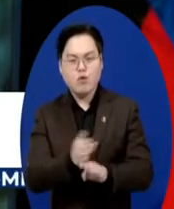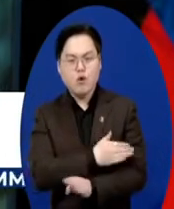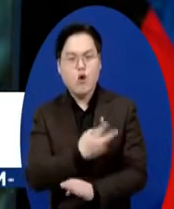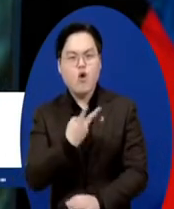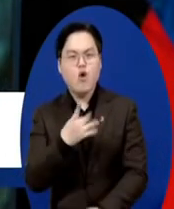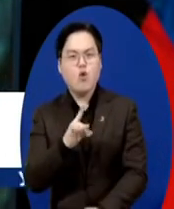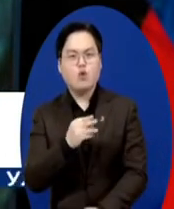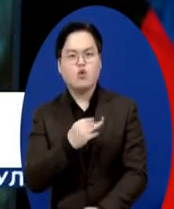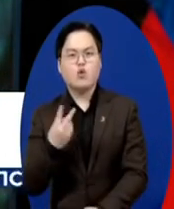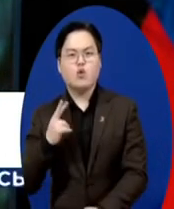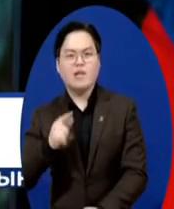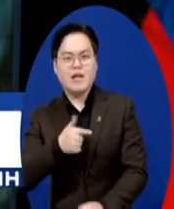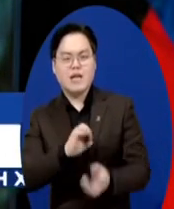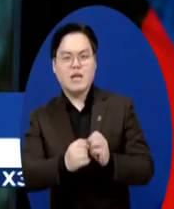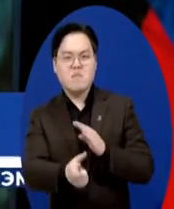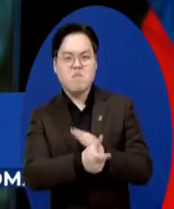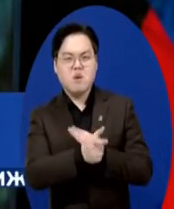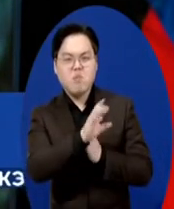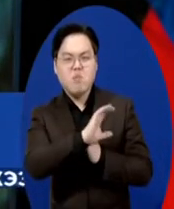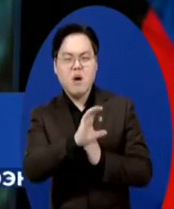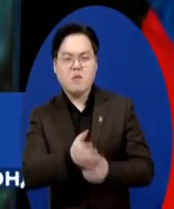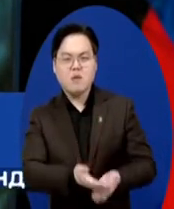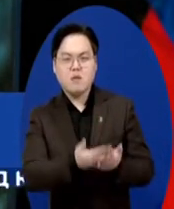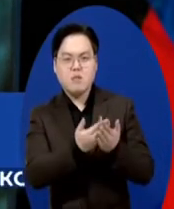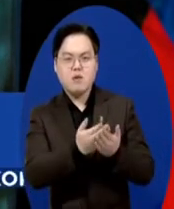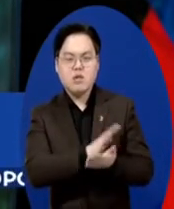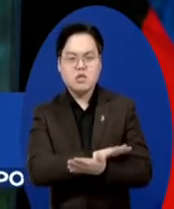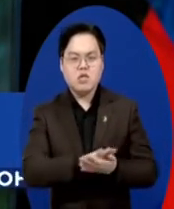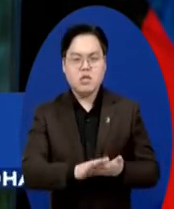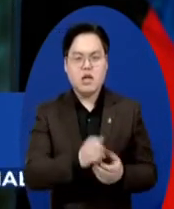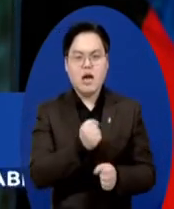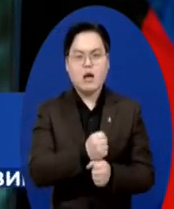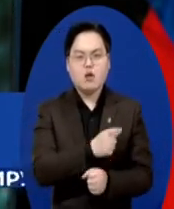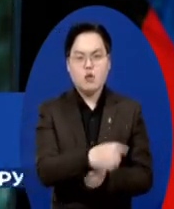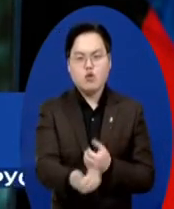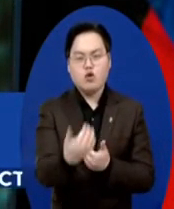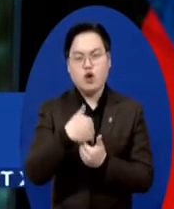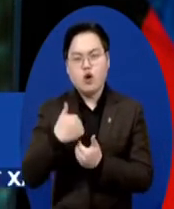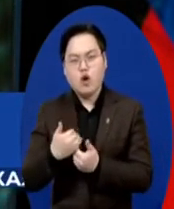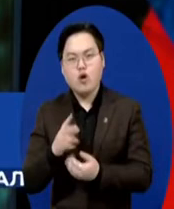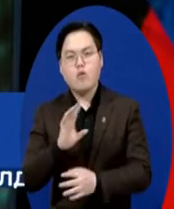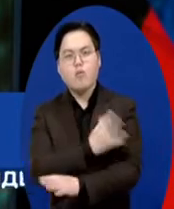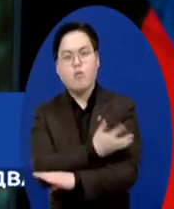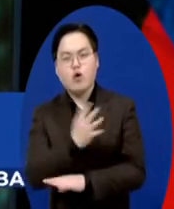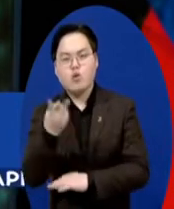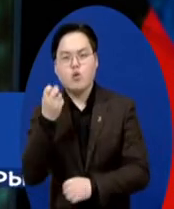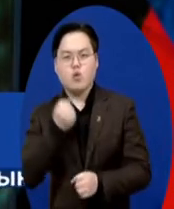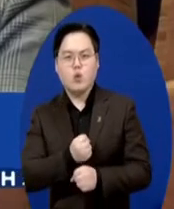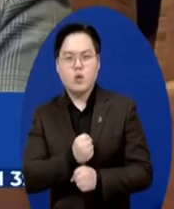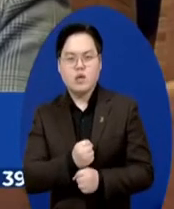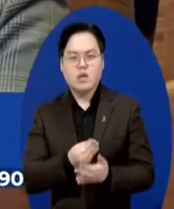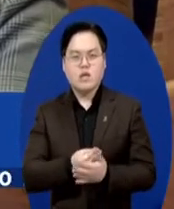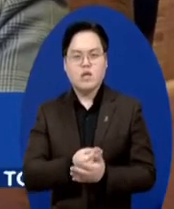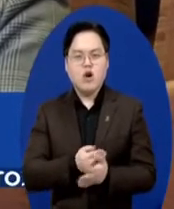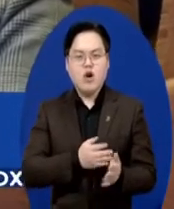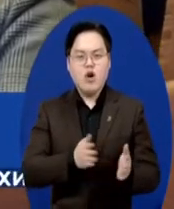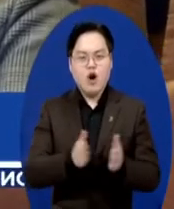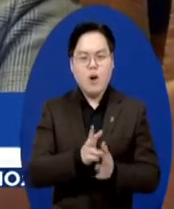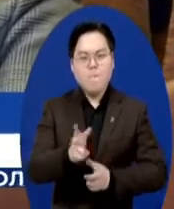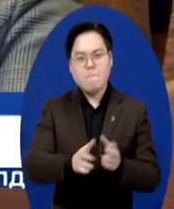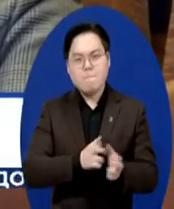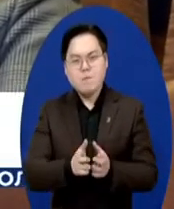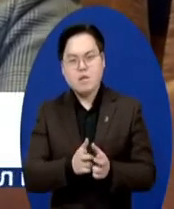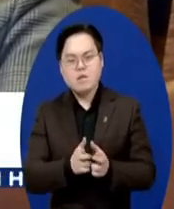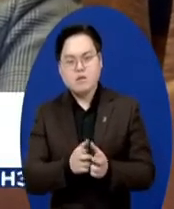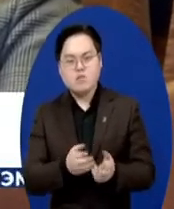үржүүлгийн газруудыг дэмжих, шинээр байгуулах, үүний цаана ажлын байрыг дэмжих, мөн мод тарих үйл ажиллагааг жижиг